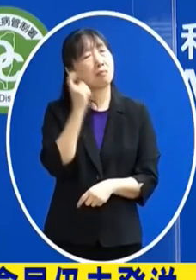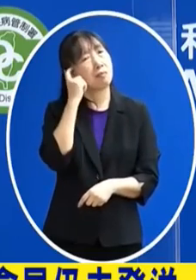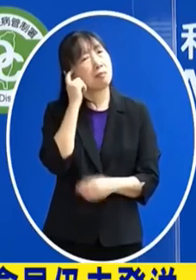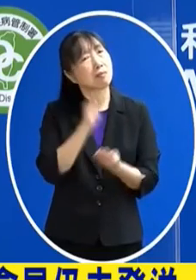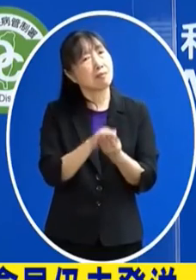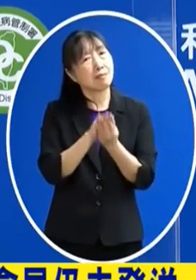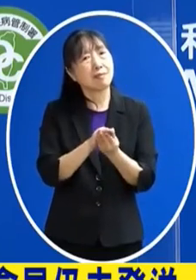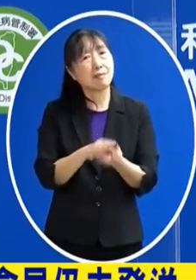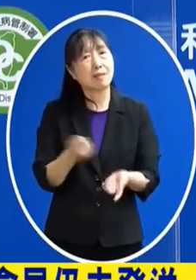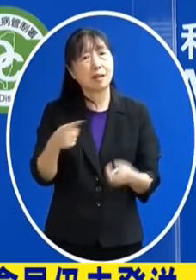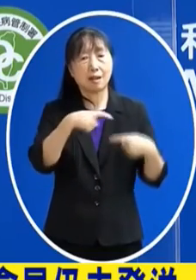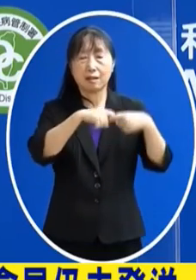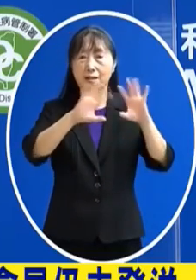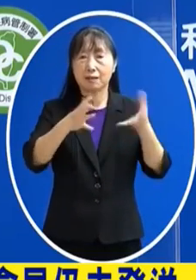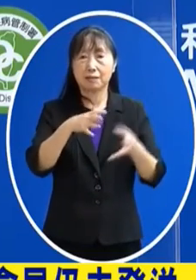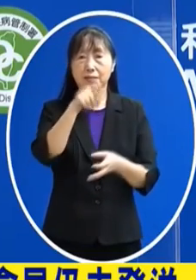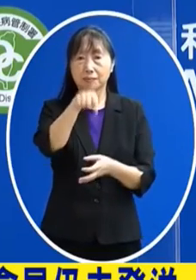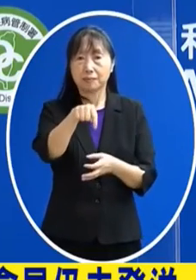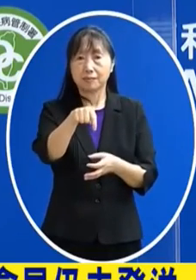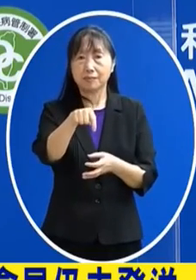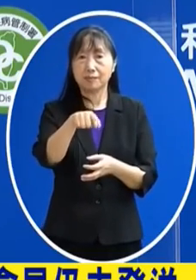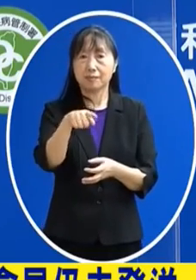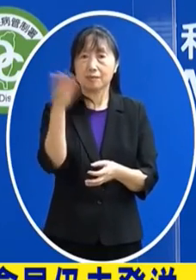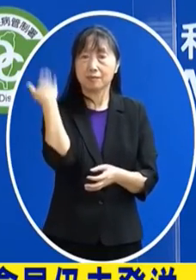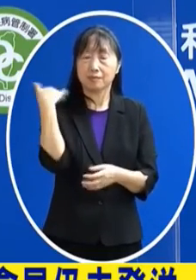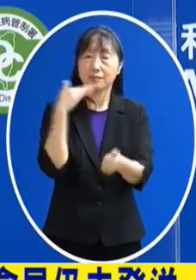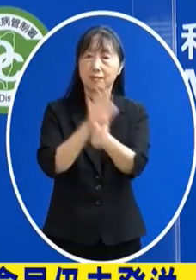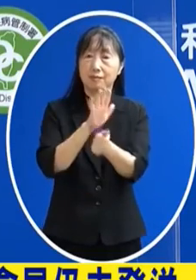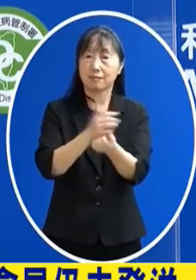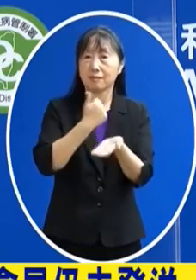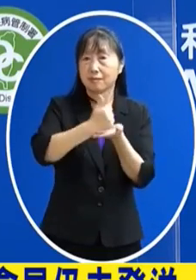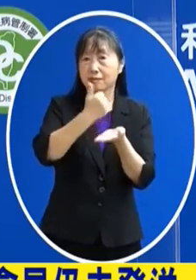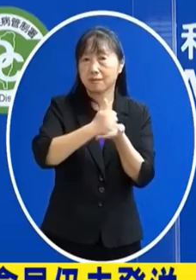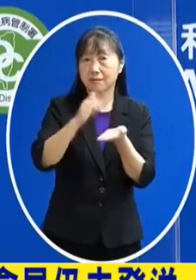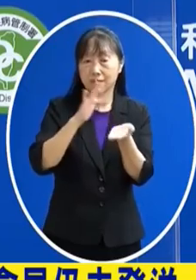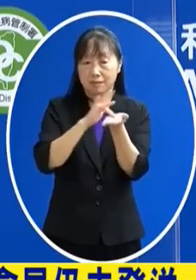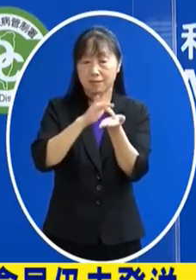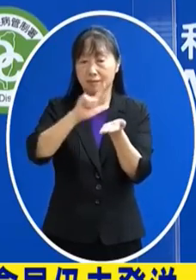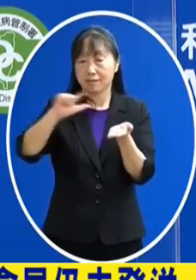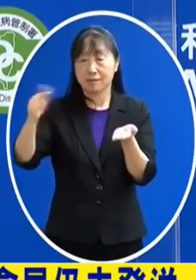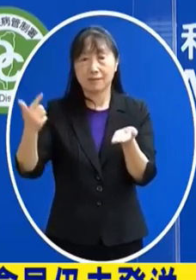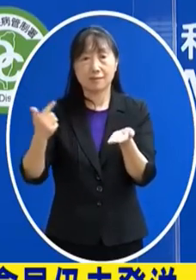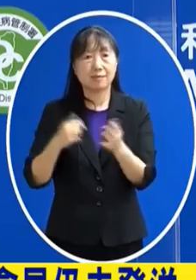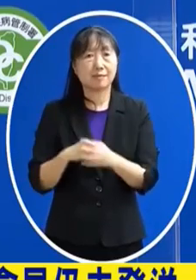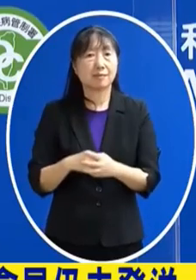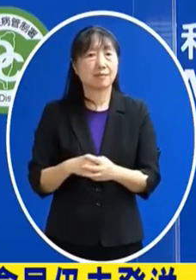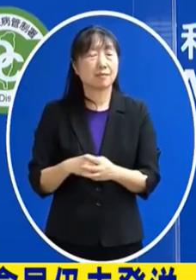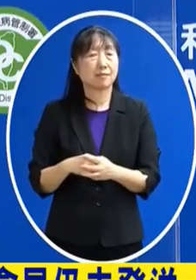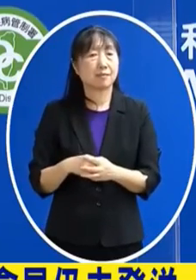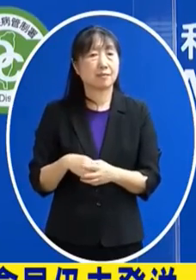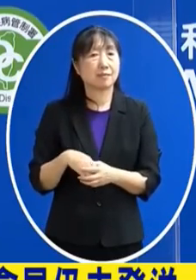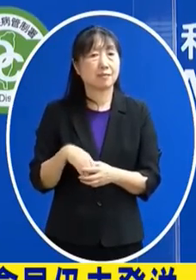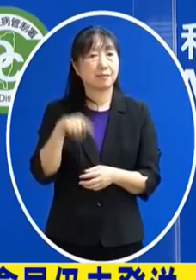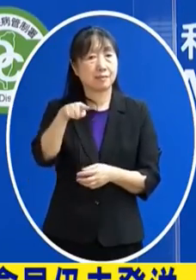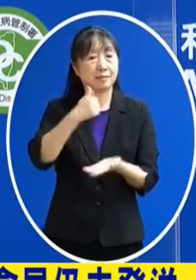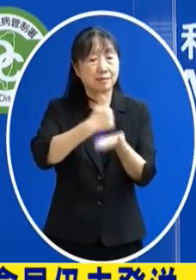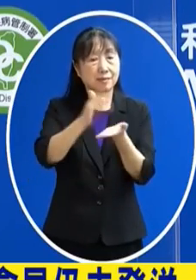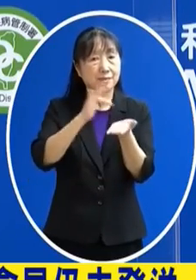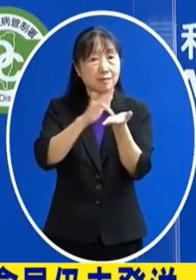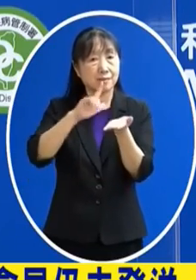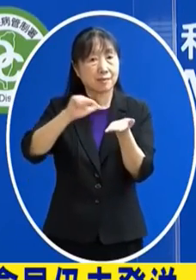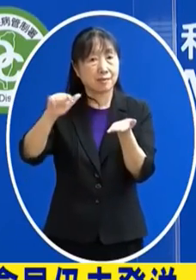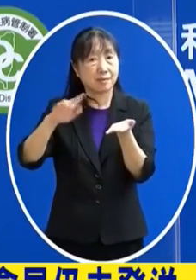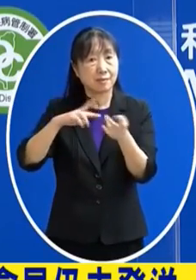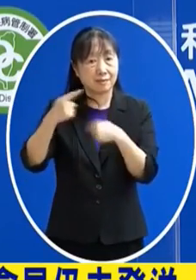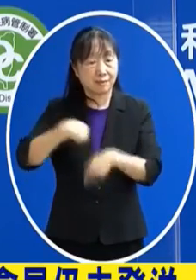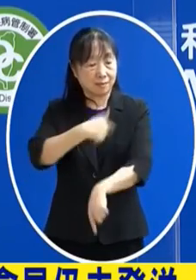在猜，就是说联合国那个儿童组织，他们以前帮忙运过很多的药物，好，那个药物的要